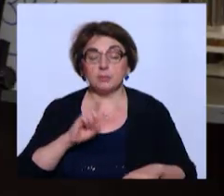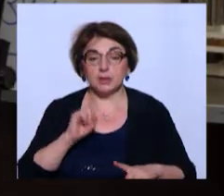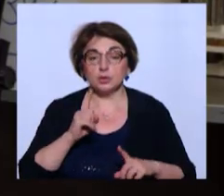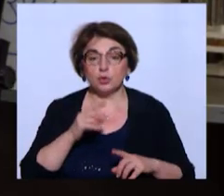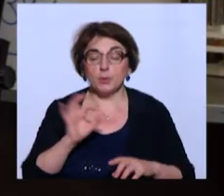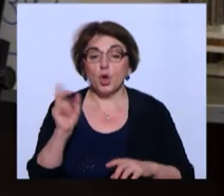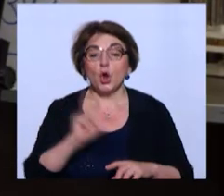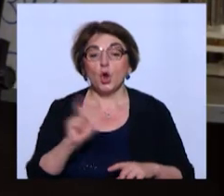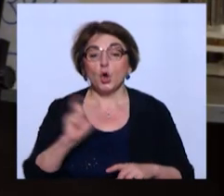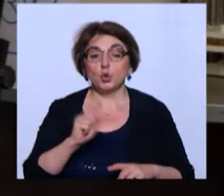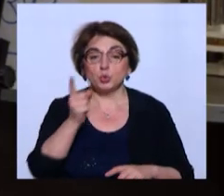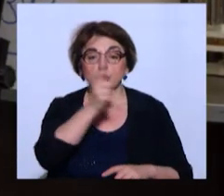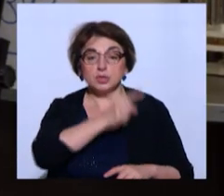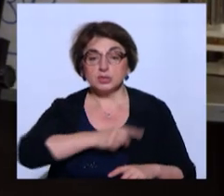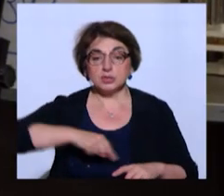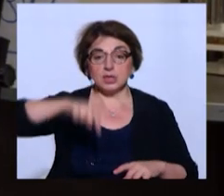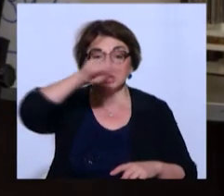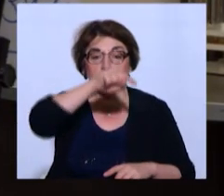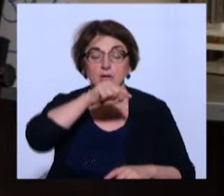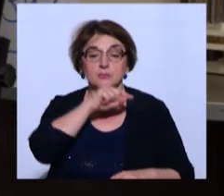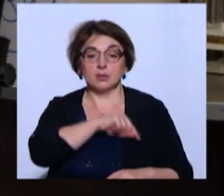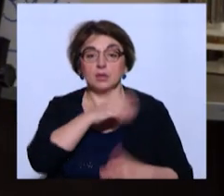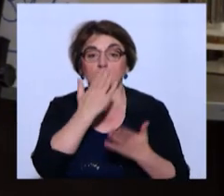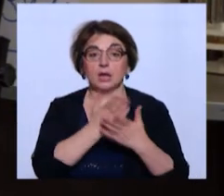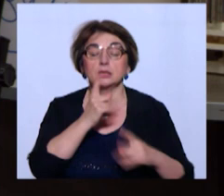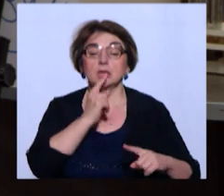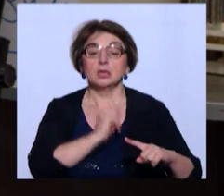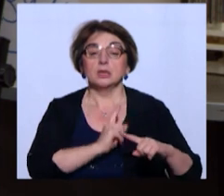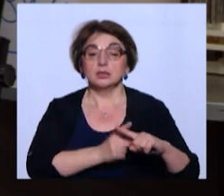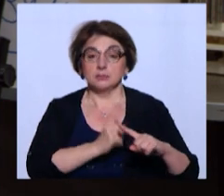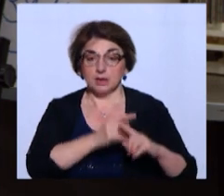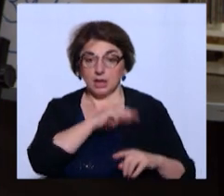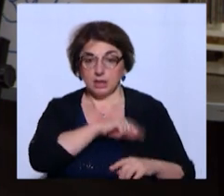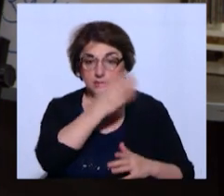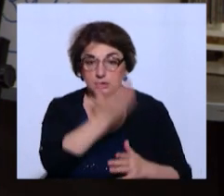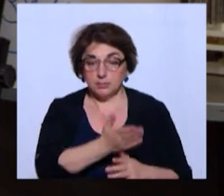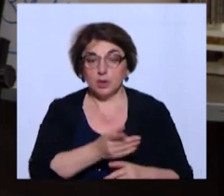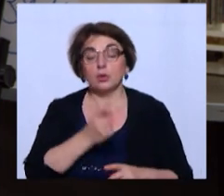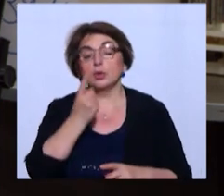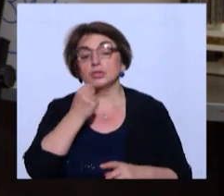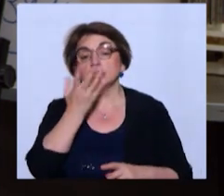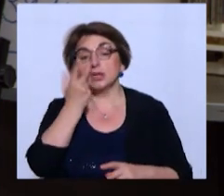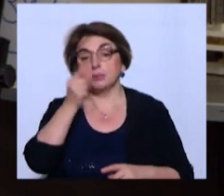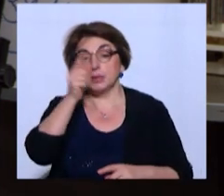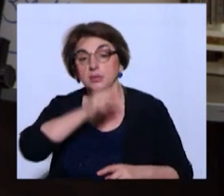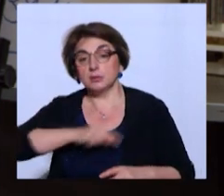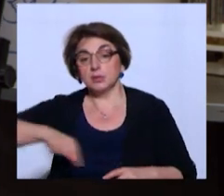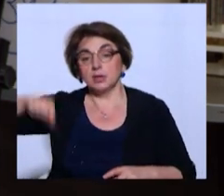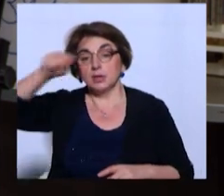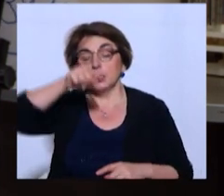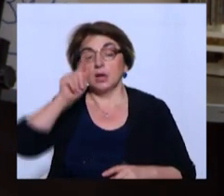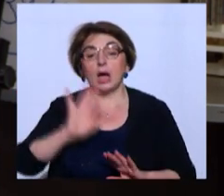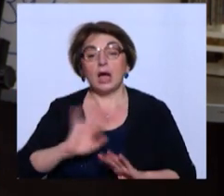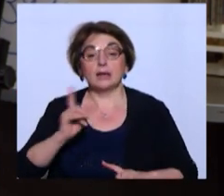წრეში მოთავსებული თვისებები დამახასიათებელია მეტალებისთვის, წითელ წრეში და ჩაწერილი თვისებები